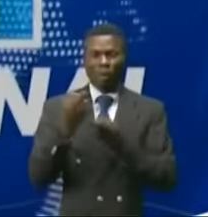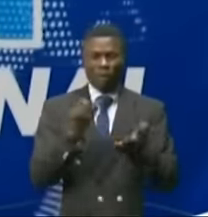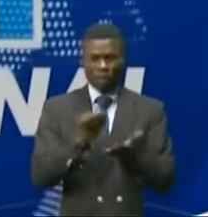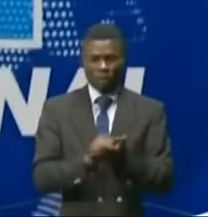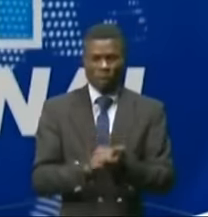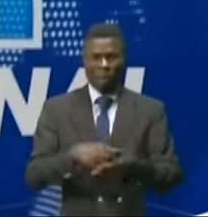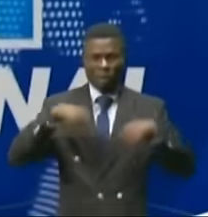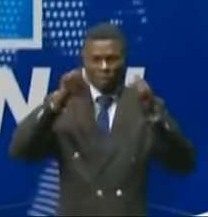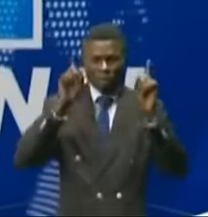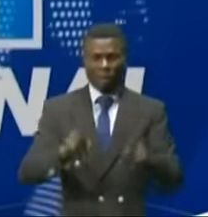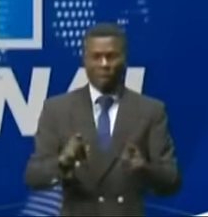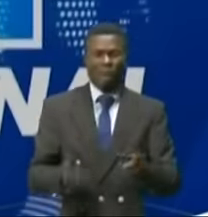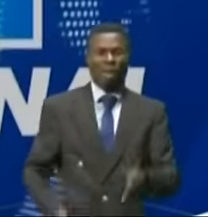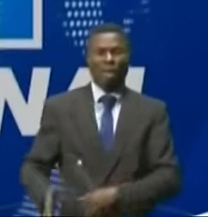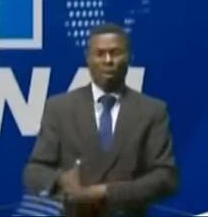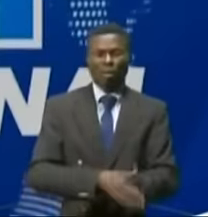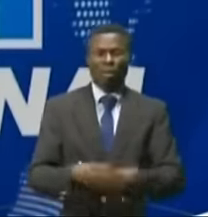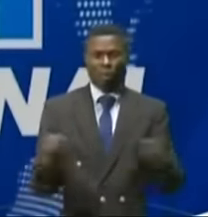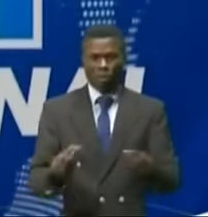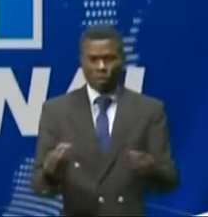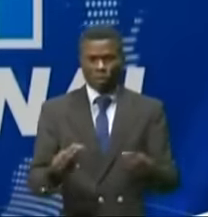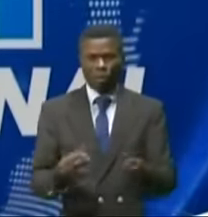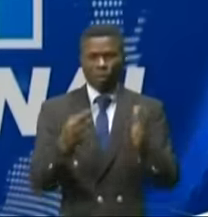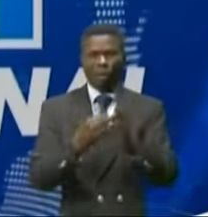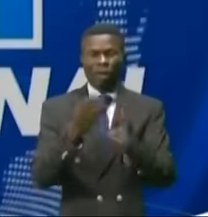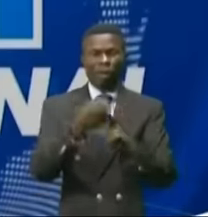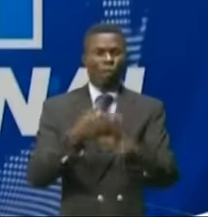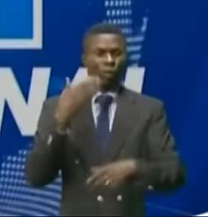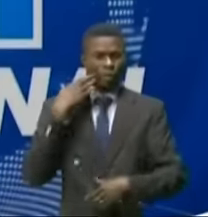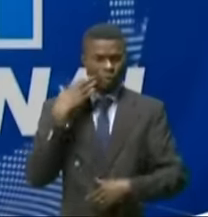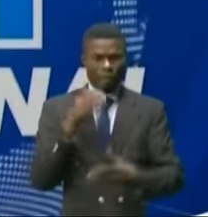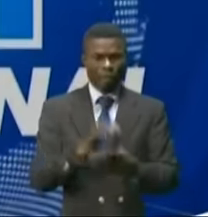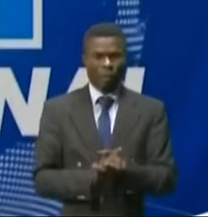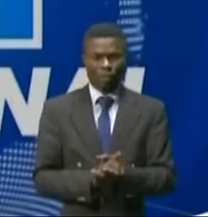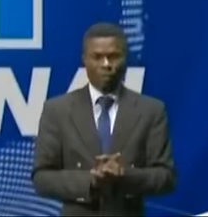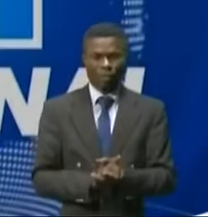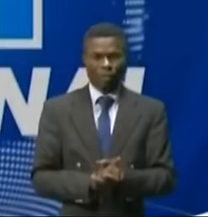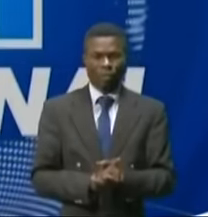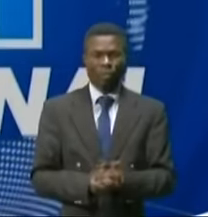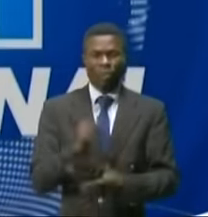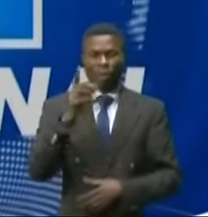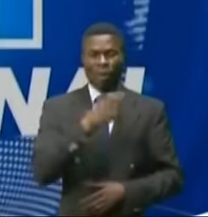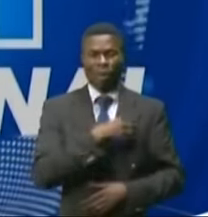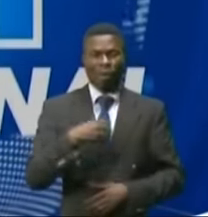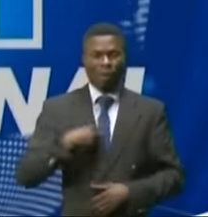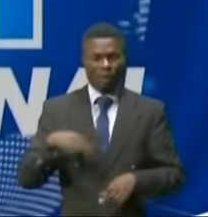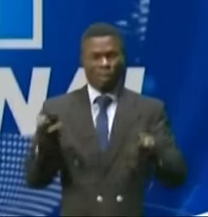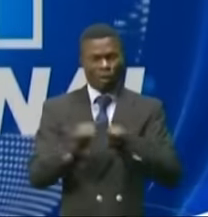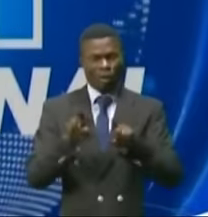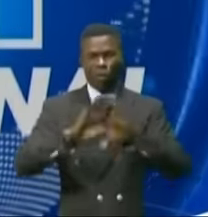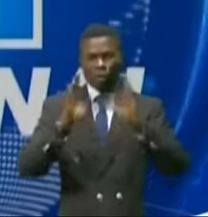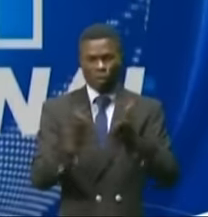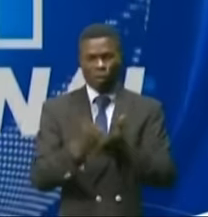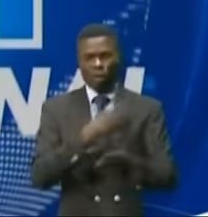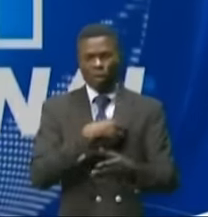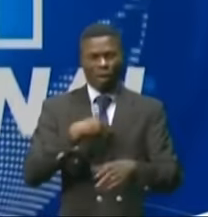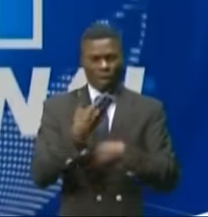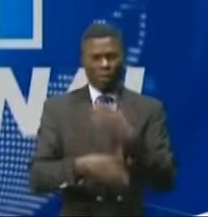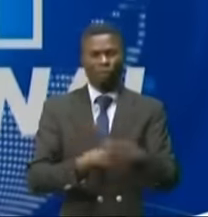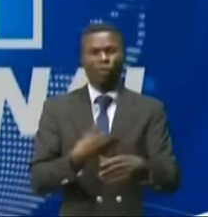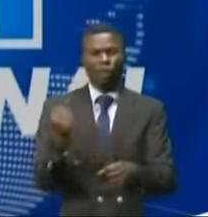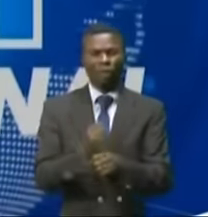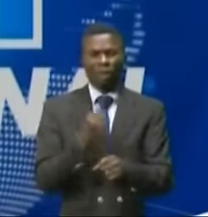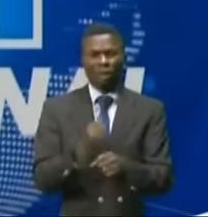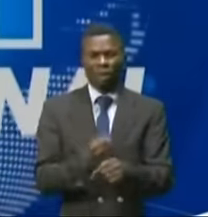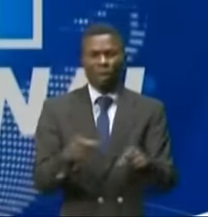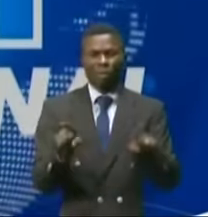comment on en est arrivé à porter le pagne le 8 mars. José Mindanda est une femme comme toutes les autres, mais elle exerce un